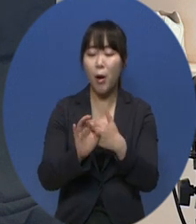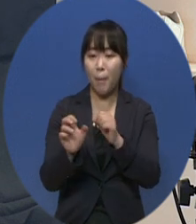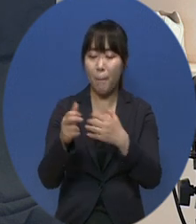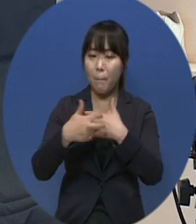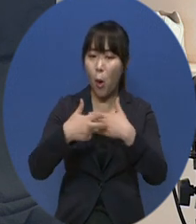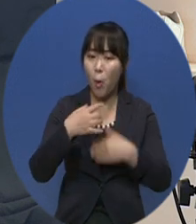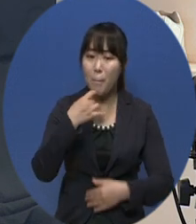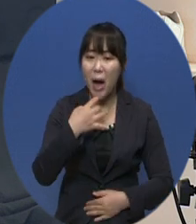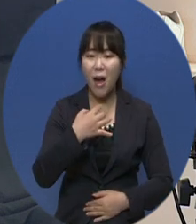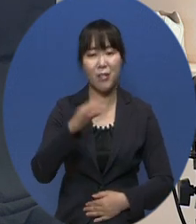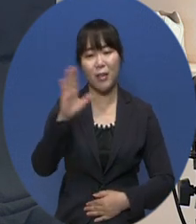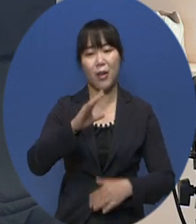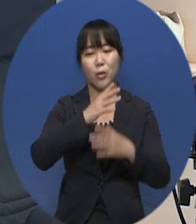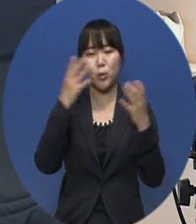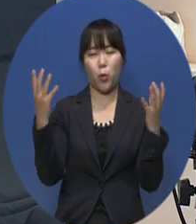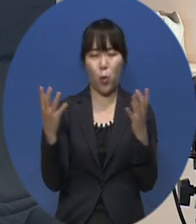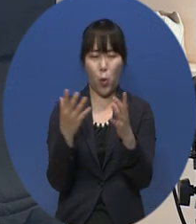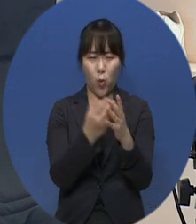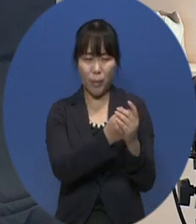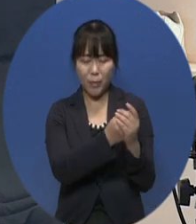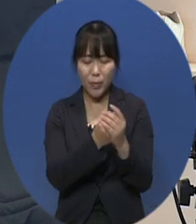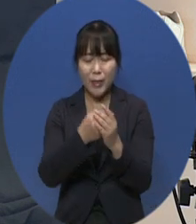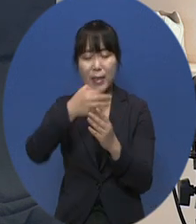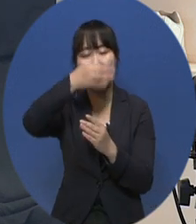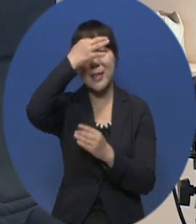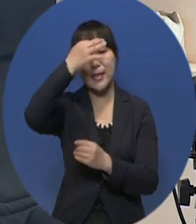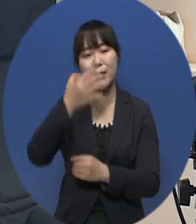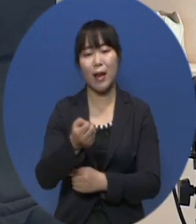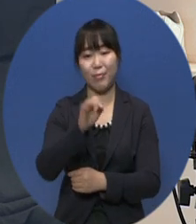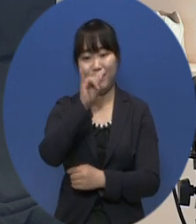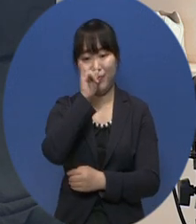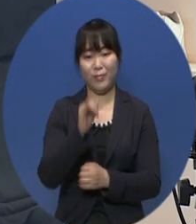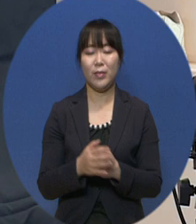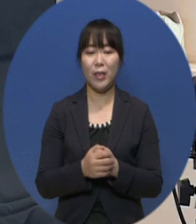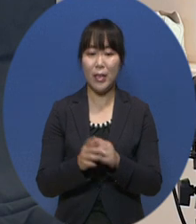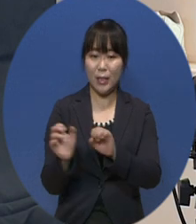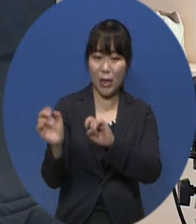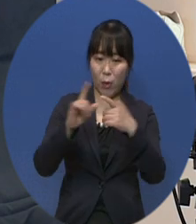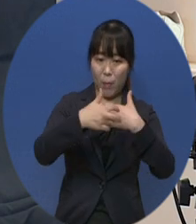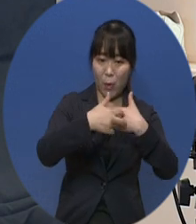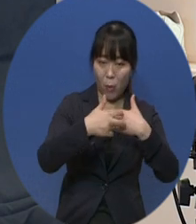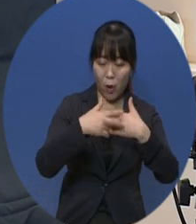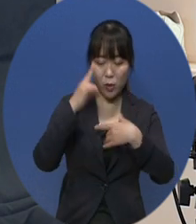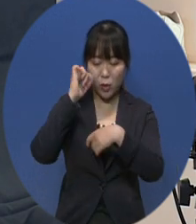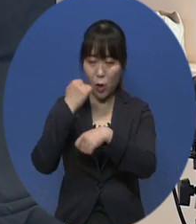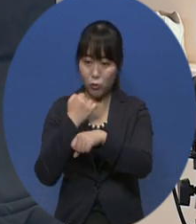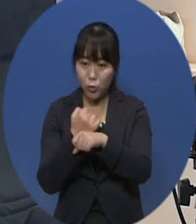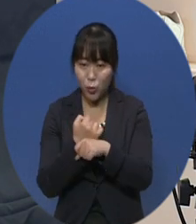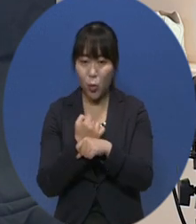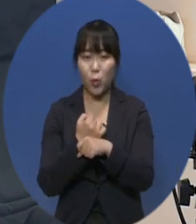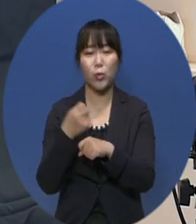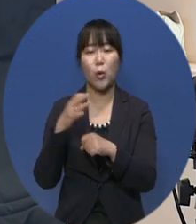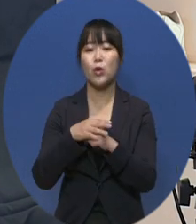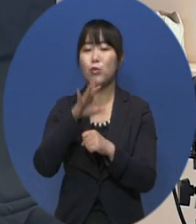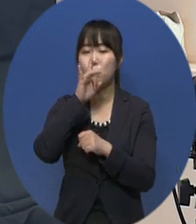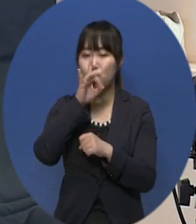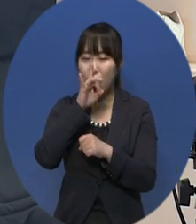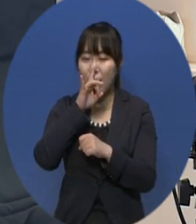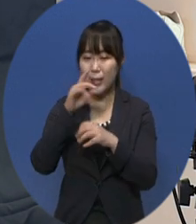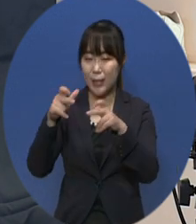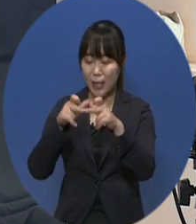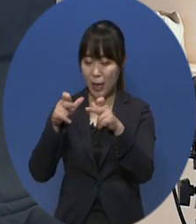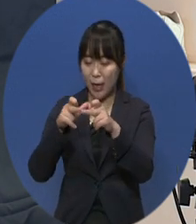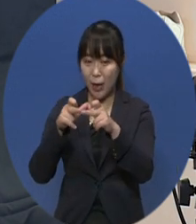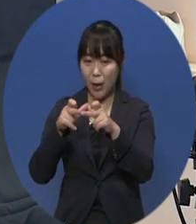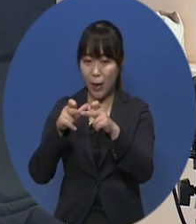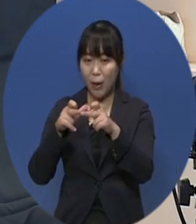줄 아시는데 이게 네. 종합적인 기능을 하는 기관입니다. 그래서 아, 네. 재활병원, 연구소, 네.